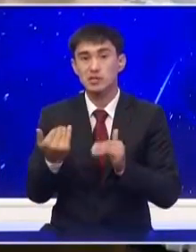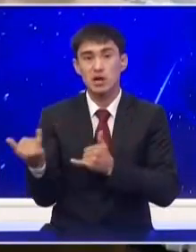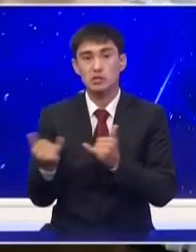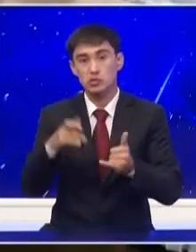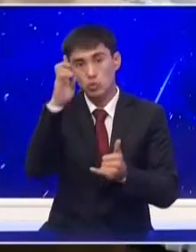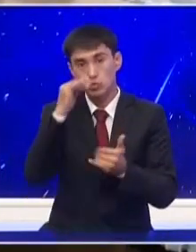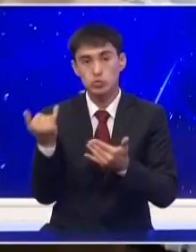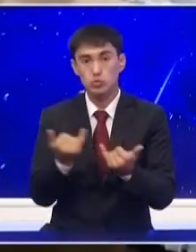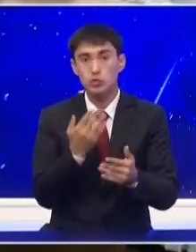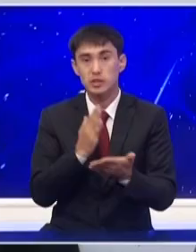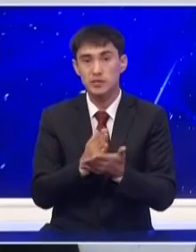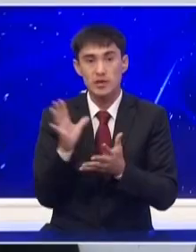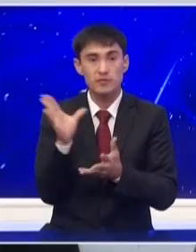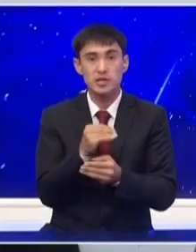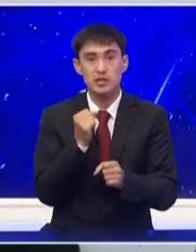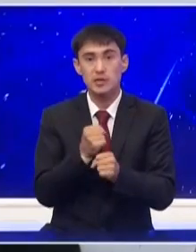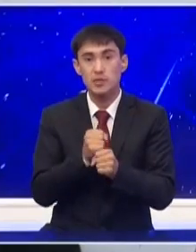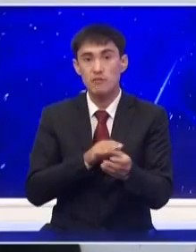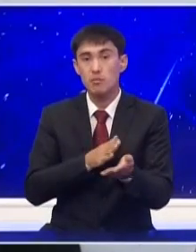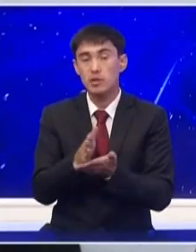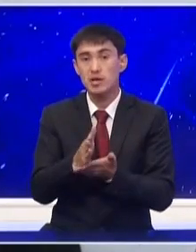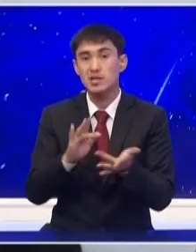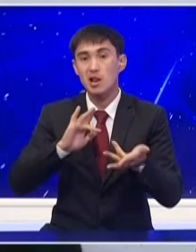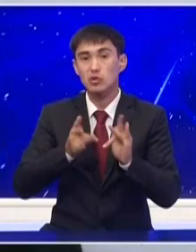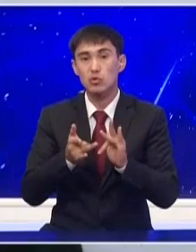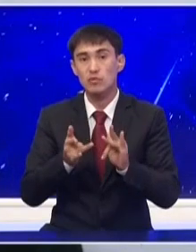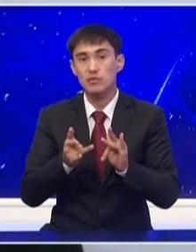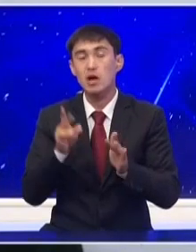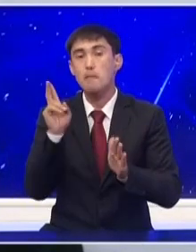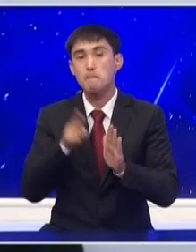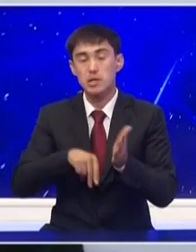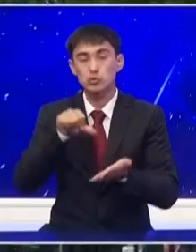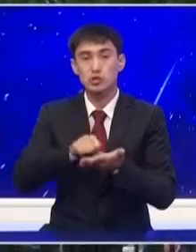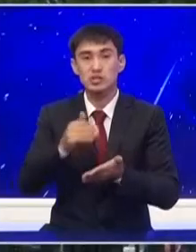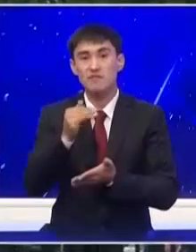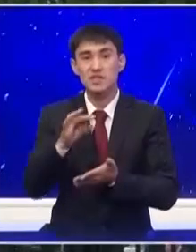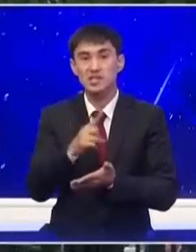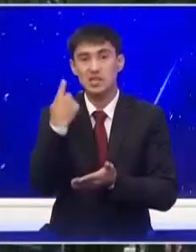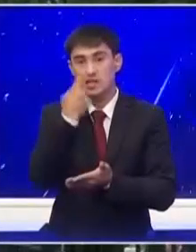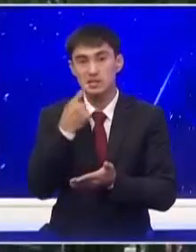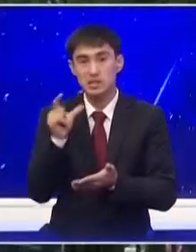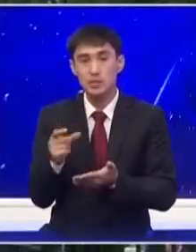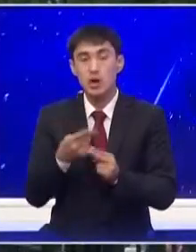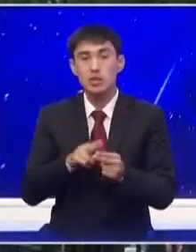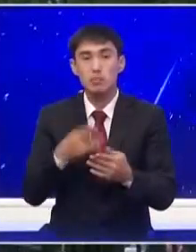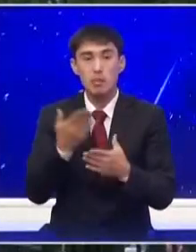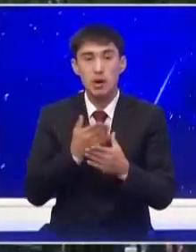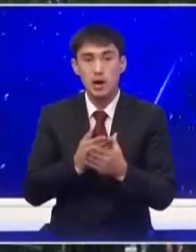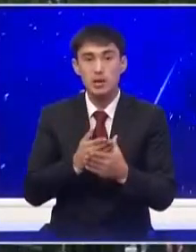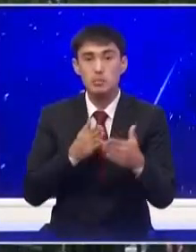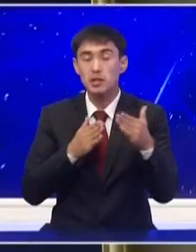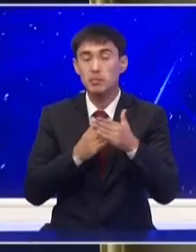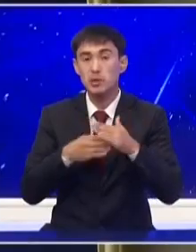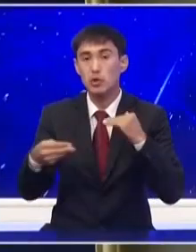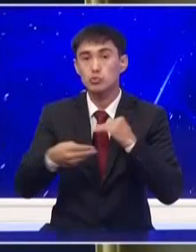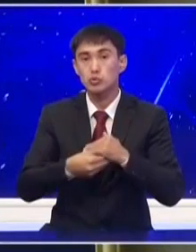оказывают государственные услуги. Все они осуществляются в электронном виде без участия физических лиц. Это помогает